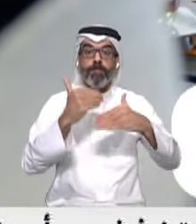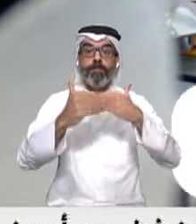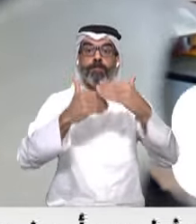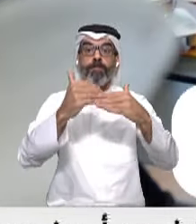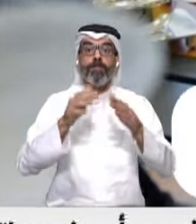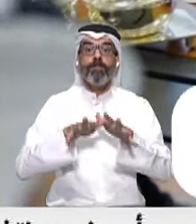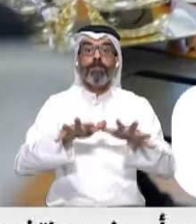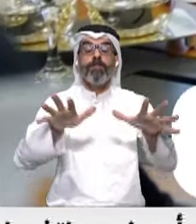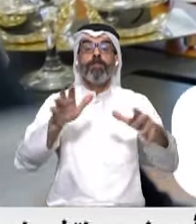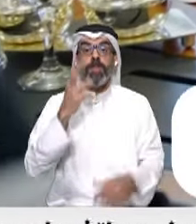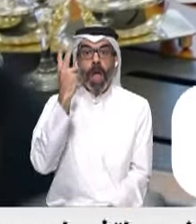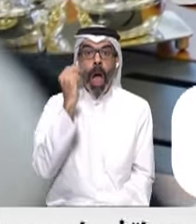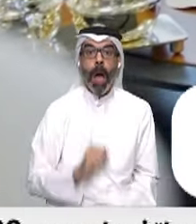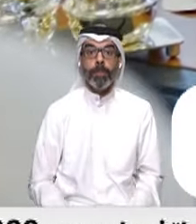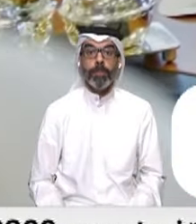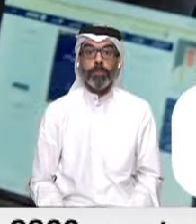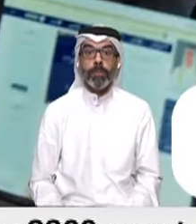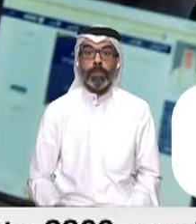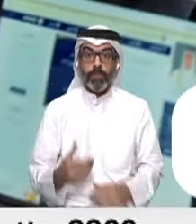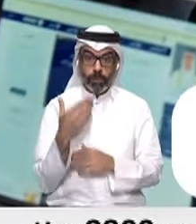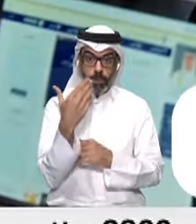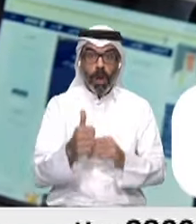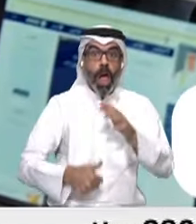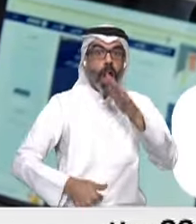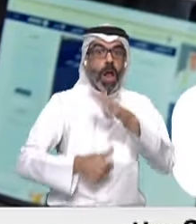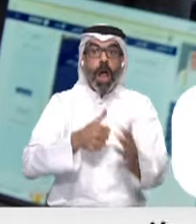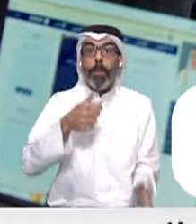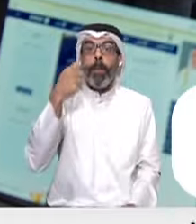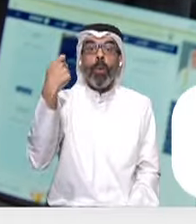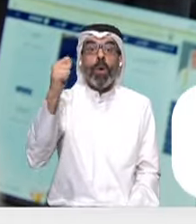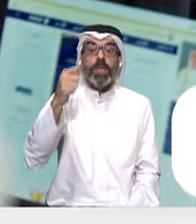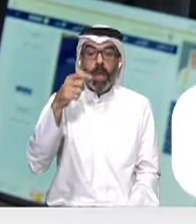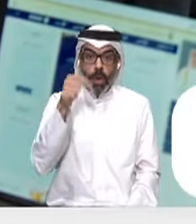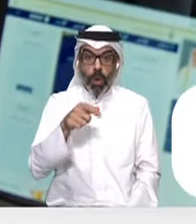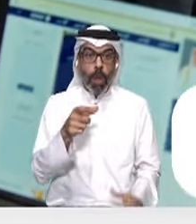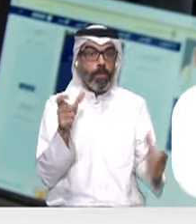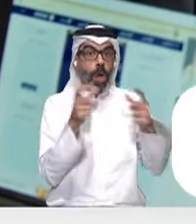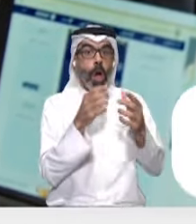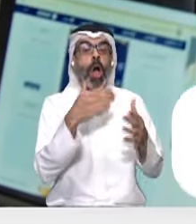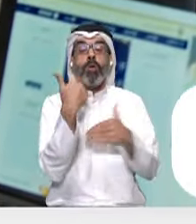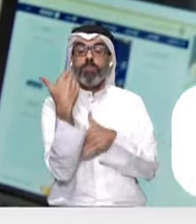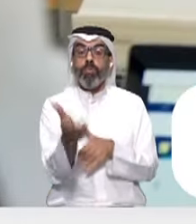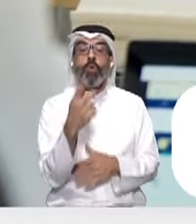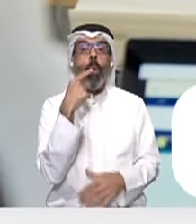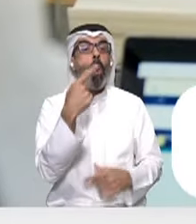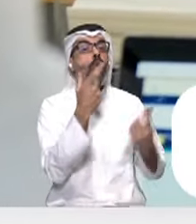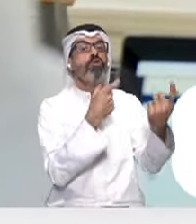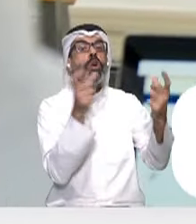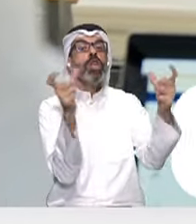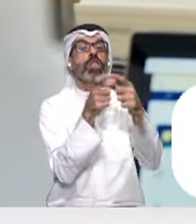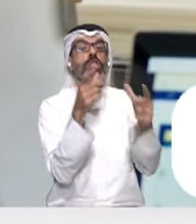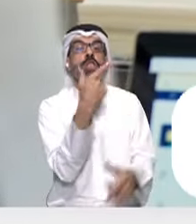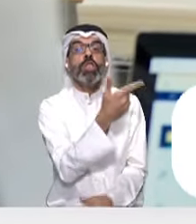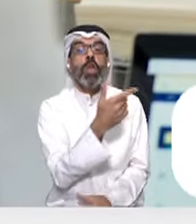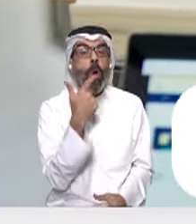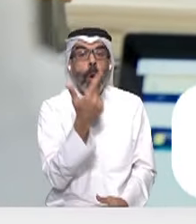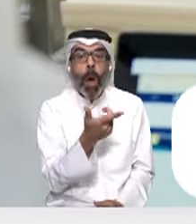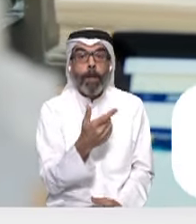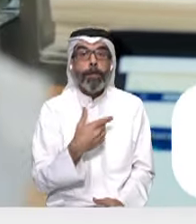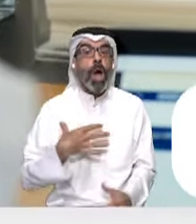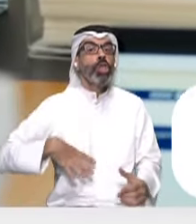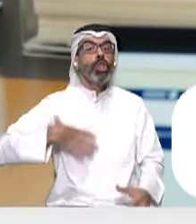كما احاط معاليه مجلس الوزراء علما بلقائه خلال هذه الزياره بصاحب السمو الشيخ محمد بن زايد ال